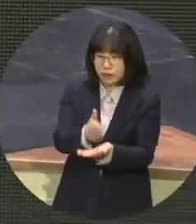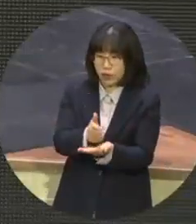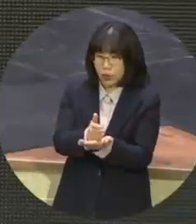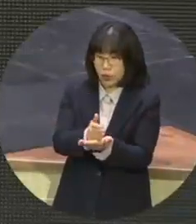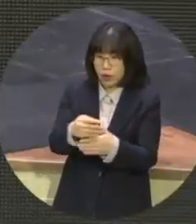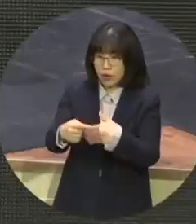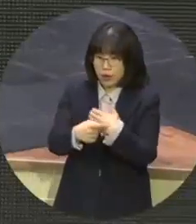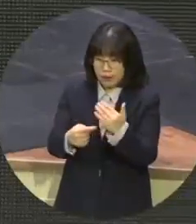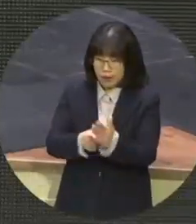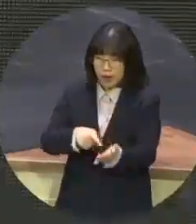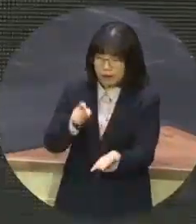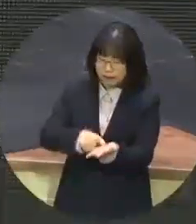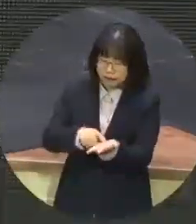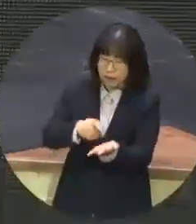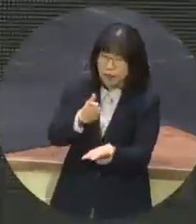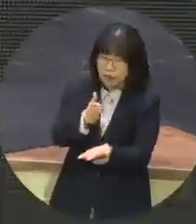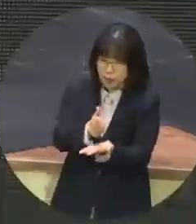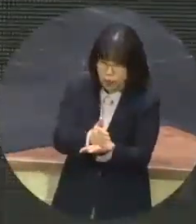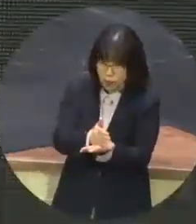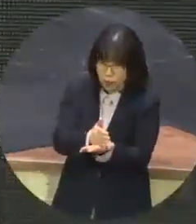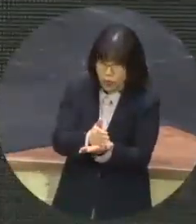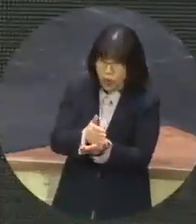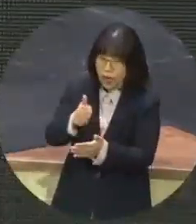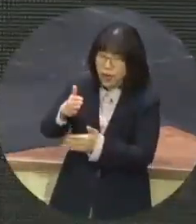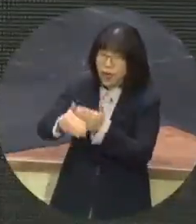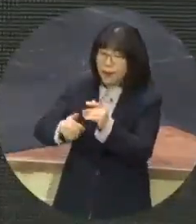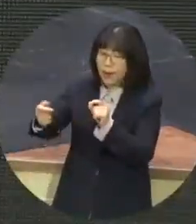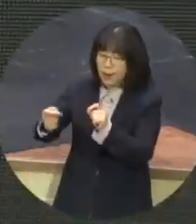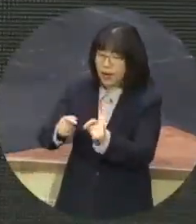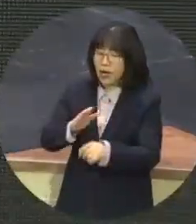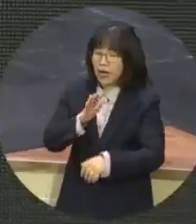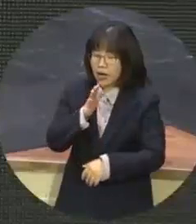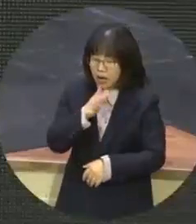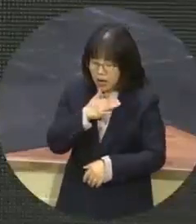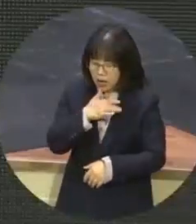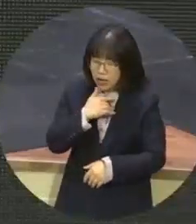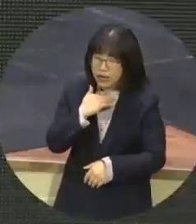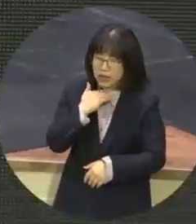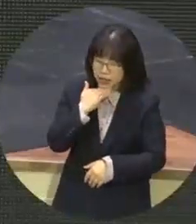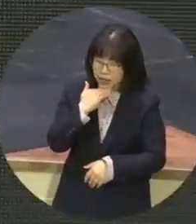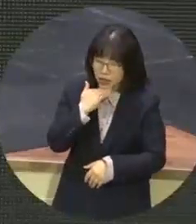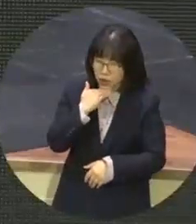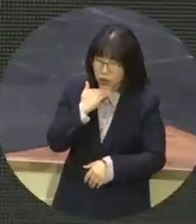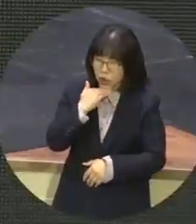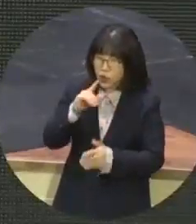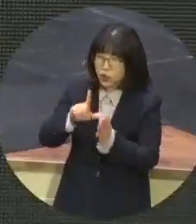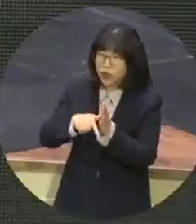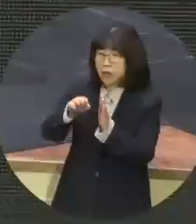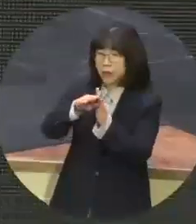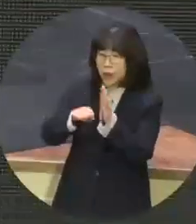조급함 가지면 안 돼요. 기다릴 때 하나님 앞에, 아, 이걸 하는 뜻이 기다리라구나. 기다렸어.